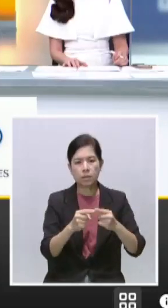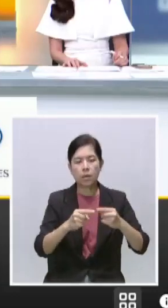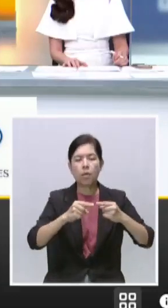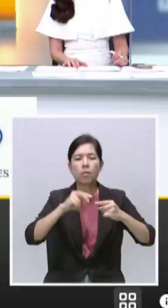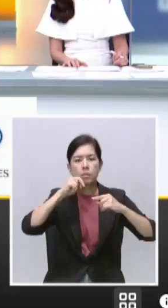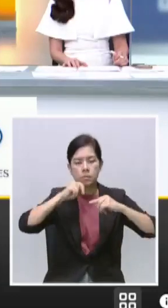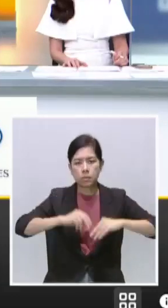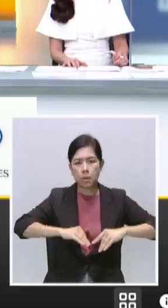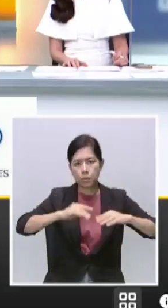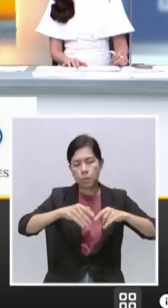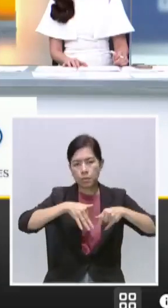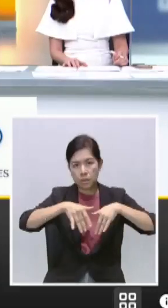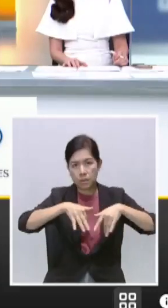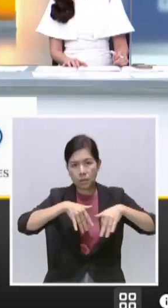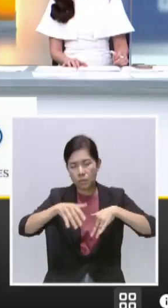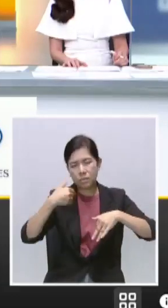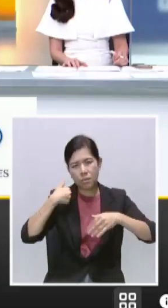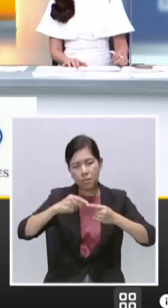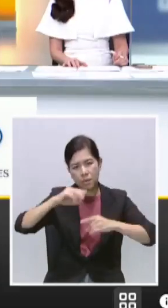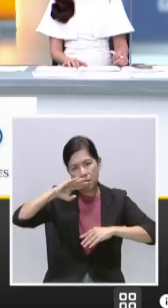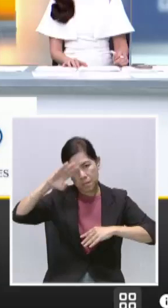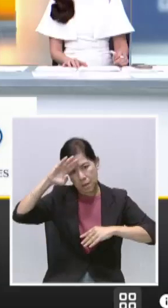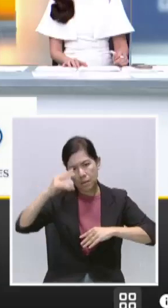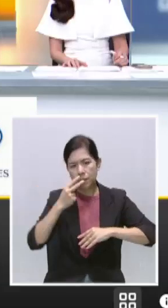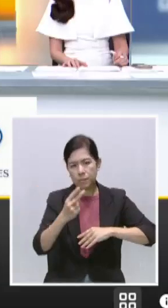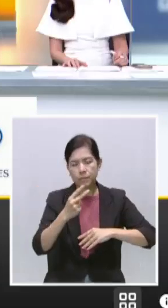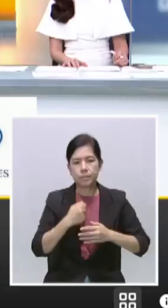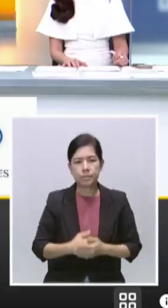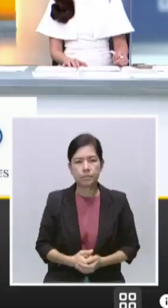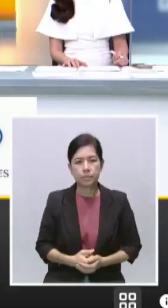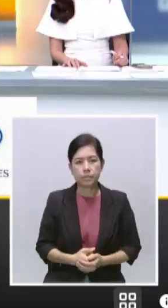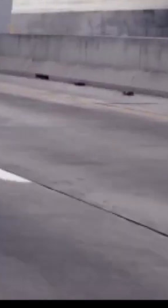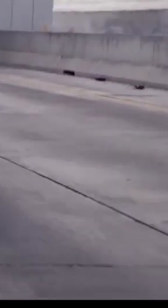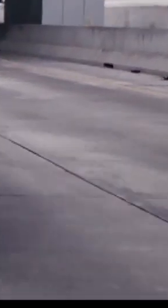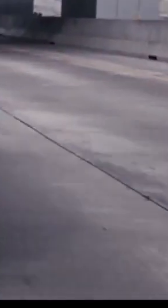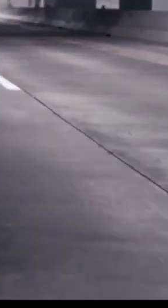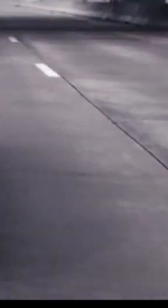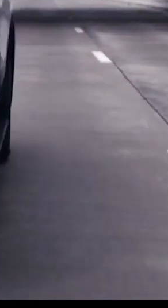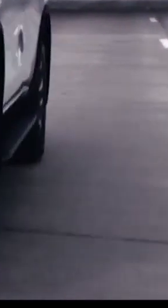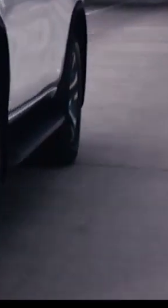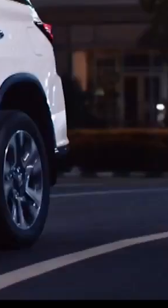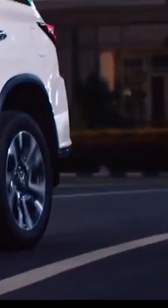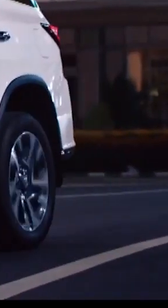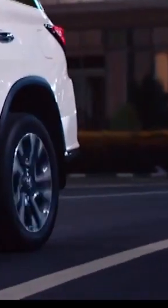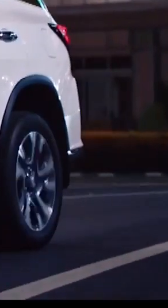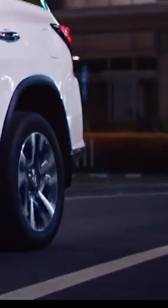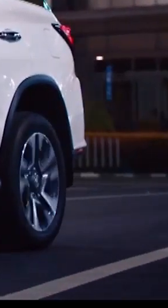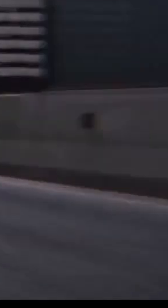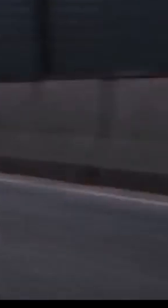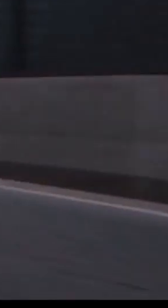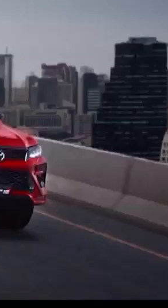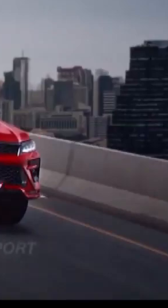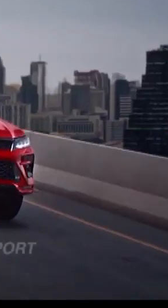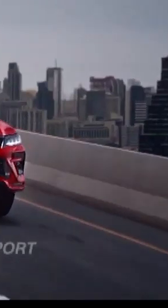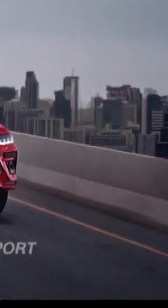าสตร์เลยนะคะซึ่งก็ทำให้ผู้คนเจ็บป่วยเป็นจำนวนมากไปติดตามกันค่ะ เชิญค่ะ สนับสนุนโดยสะท้อนความสำเร็จในแบบคุ